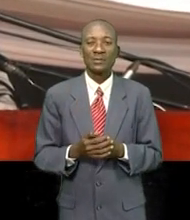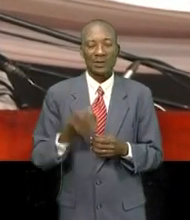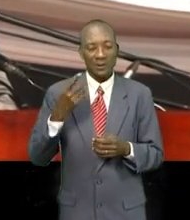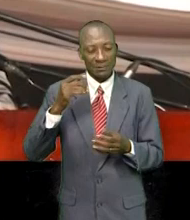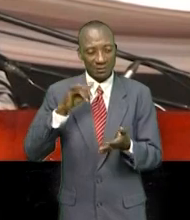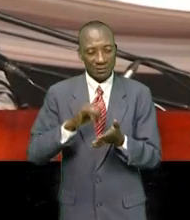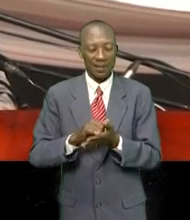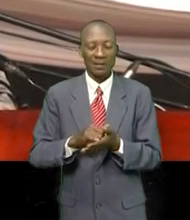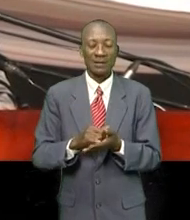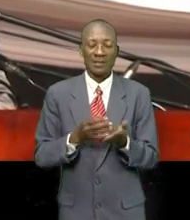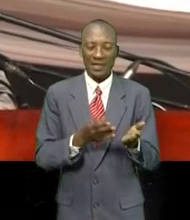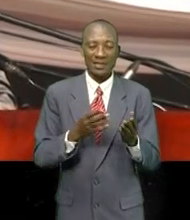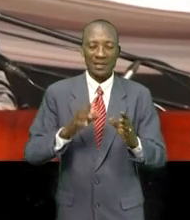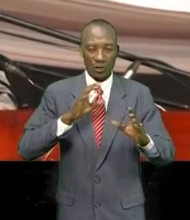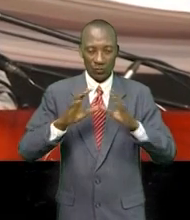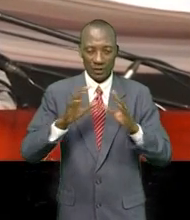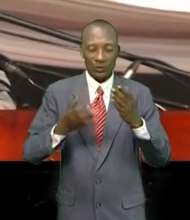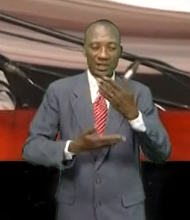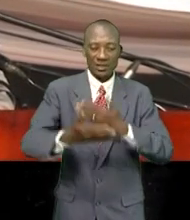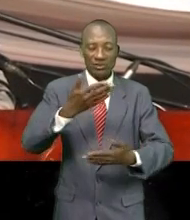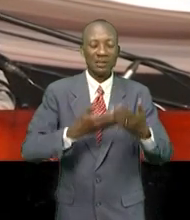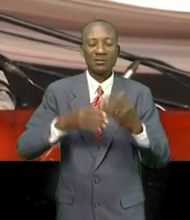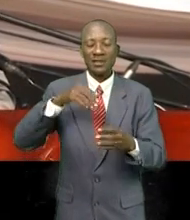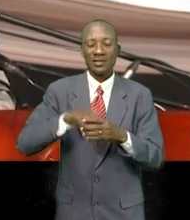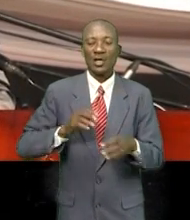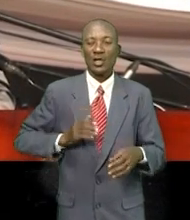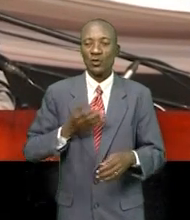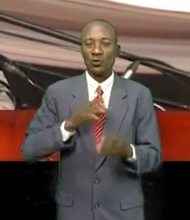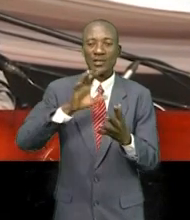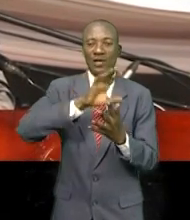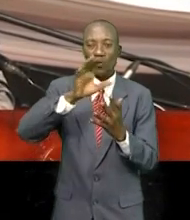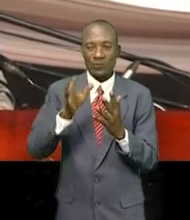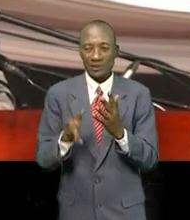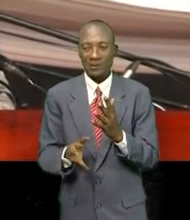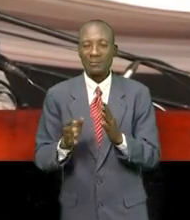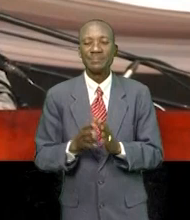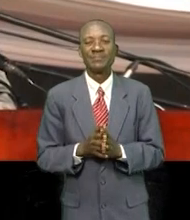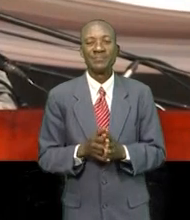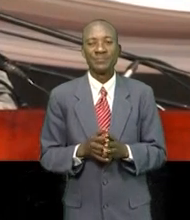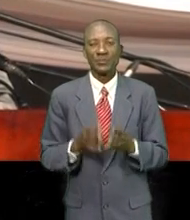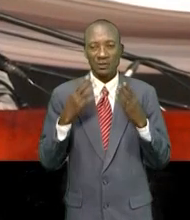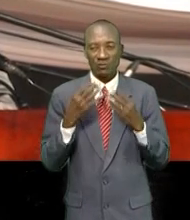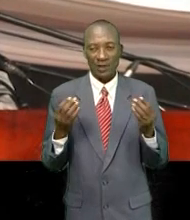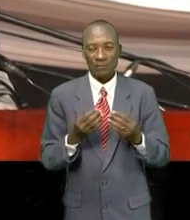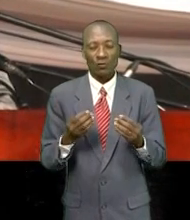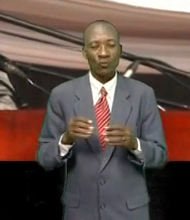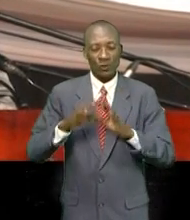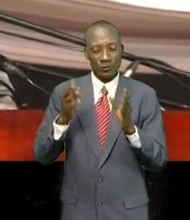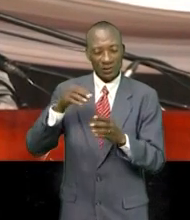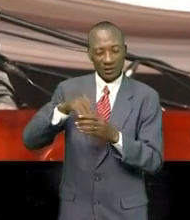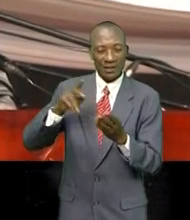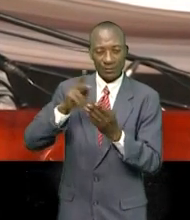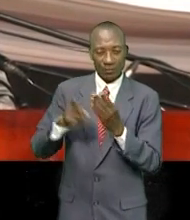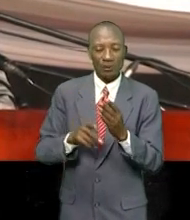et d'échange sur le continent. En cela, il s'inscrit dans la concrétisation du programme pour le développement